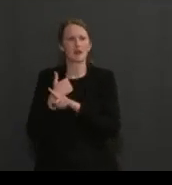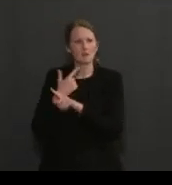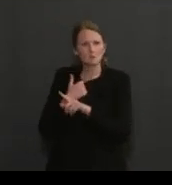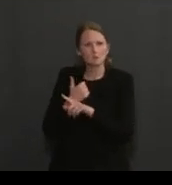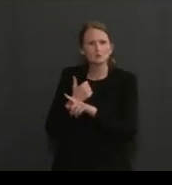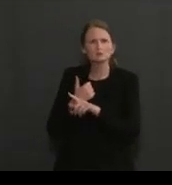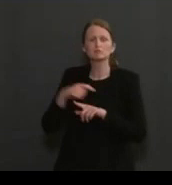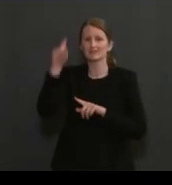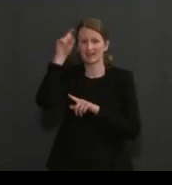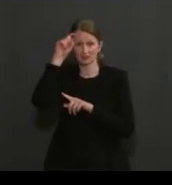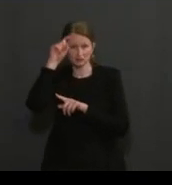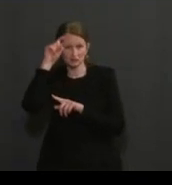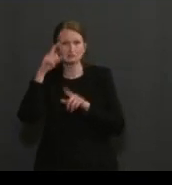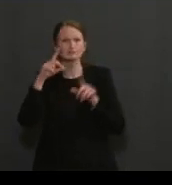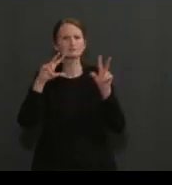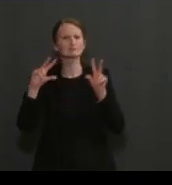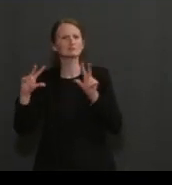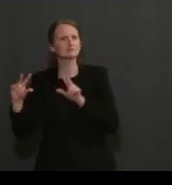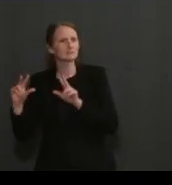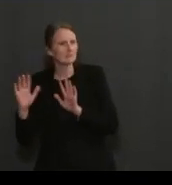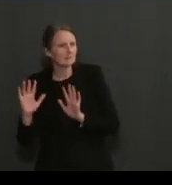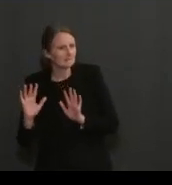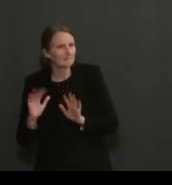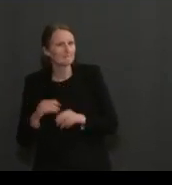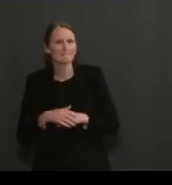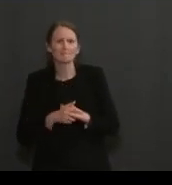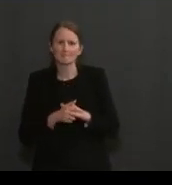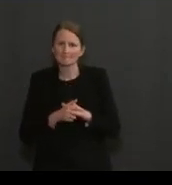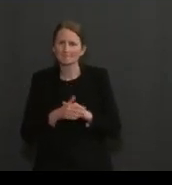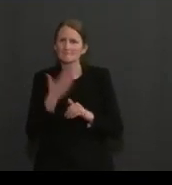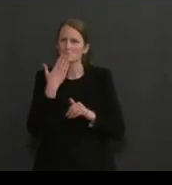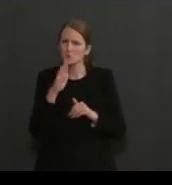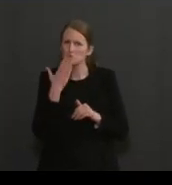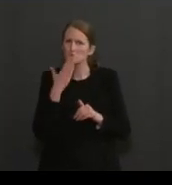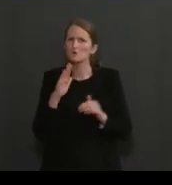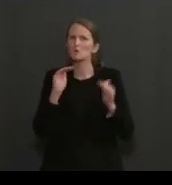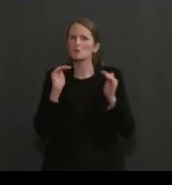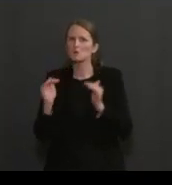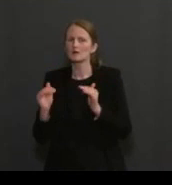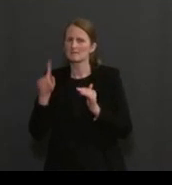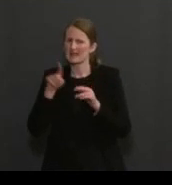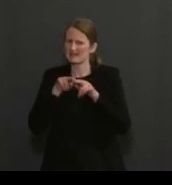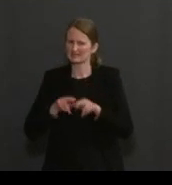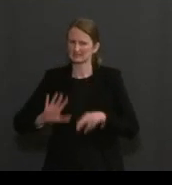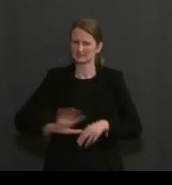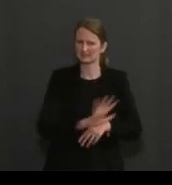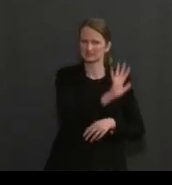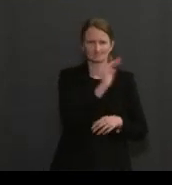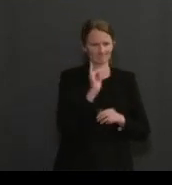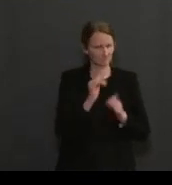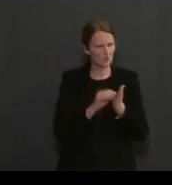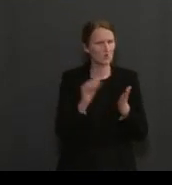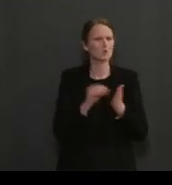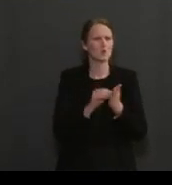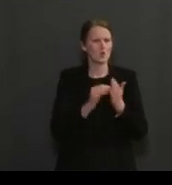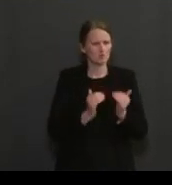Liège. On a toujours des augmentations dans les autres provinces, mais elles sont clairement nettement inférieures à celles que